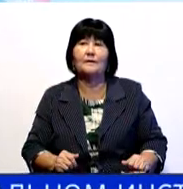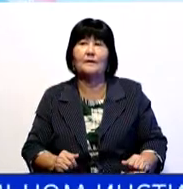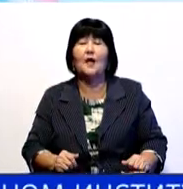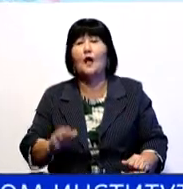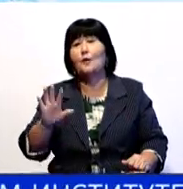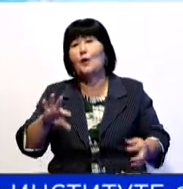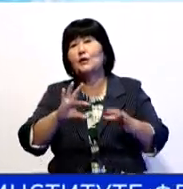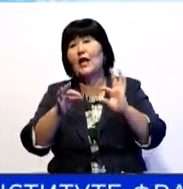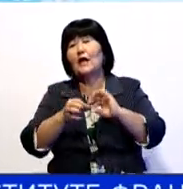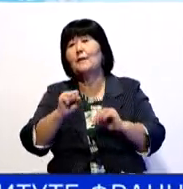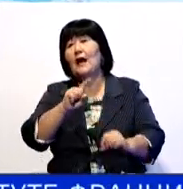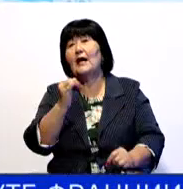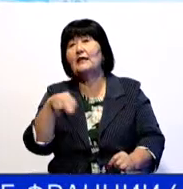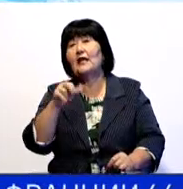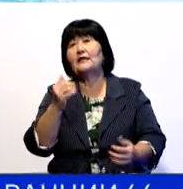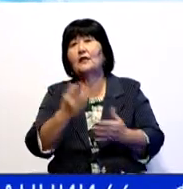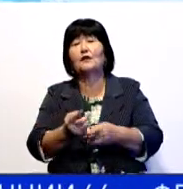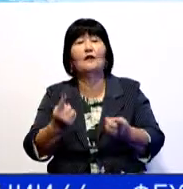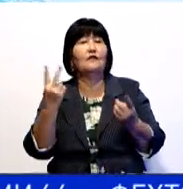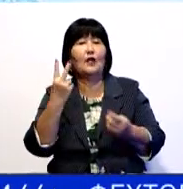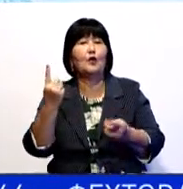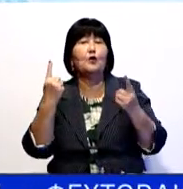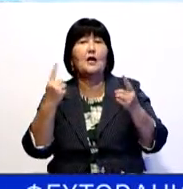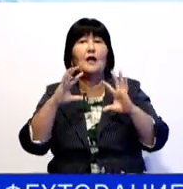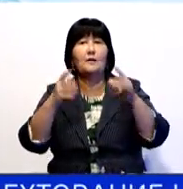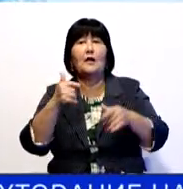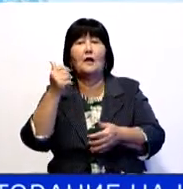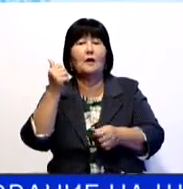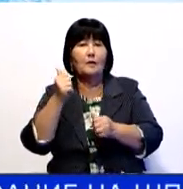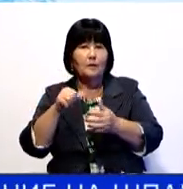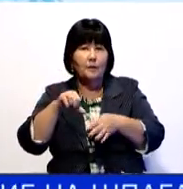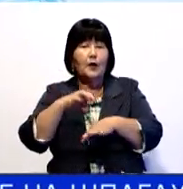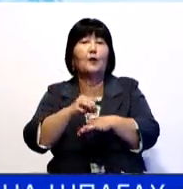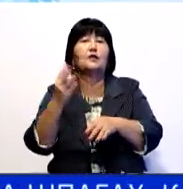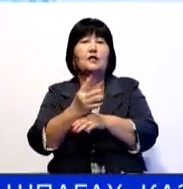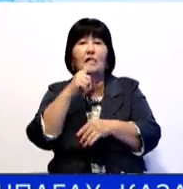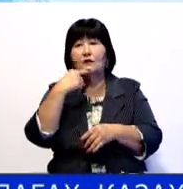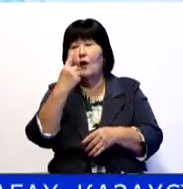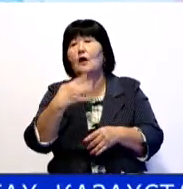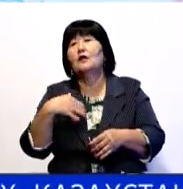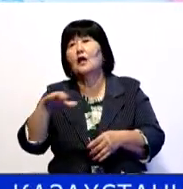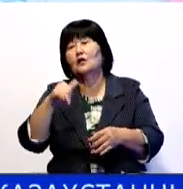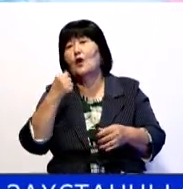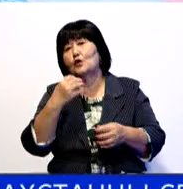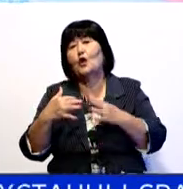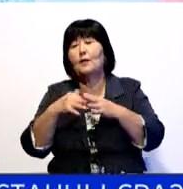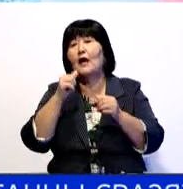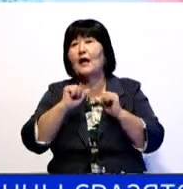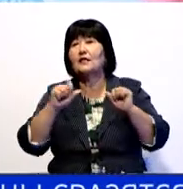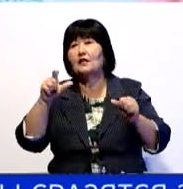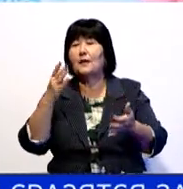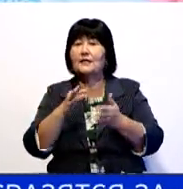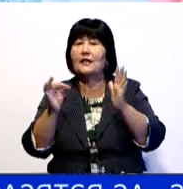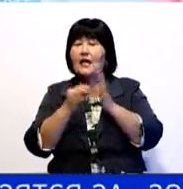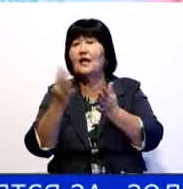После Олимпиады Азиада является вторым крупнейшим первенством мира. Проходит раз в 4 года. Наши ребята хорошо боролись. Конечно, каждый спортсмен ставит